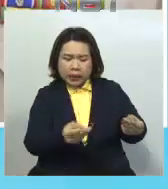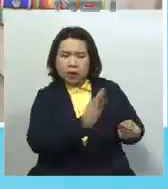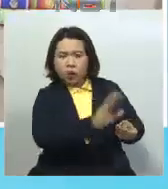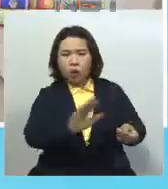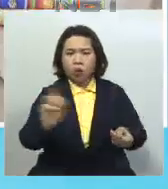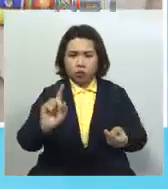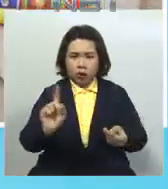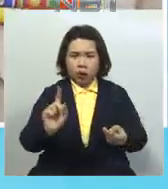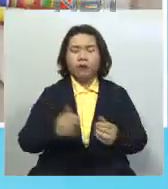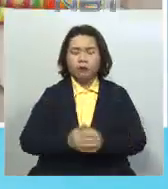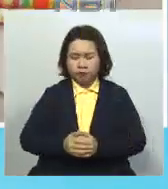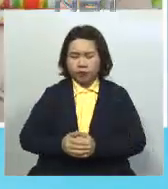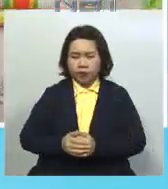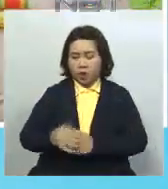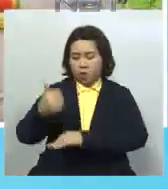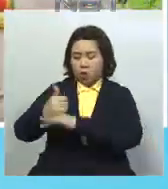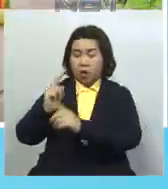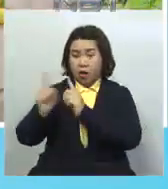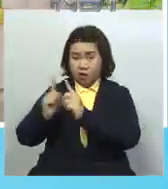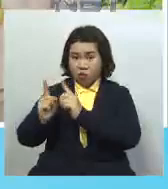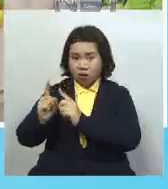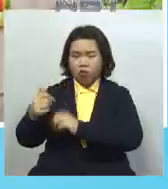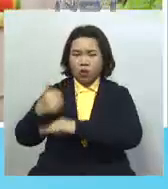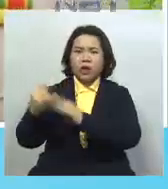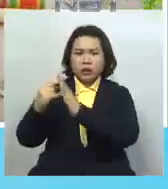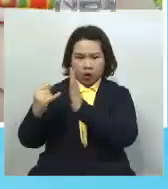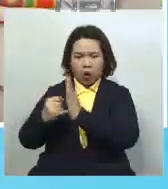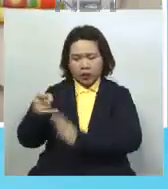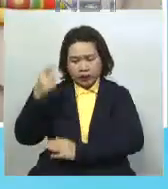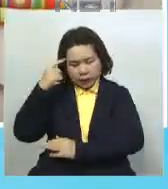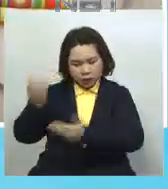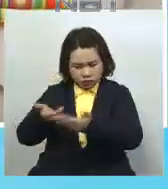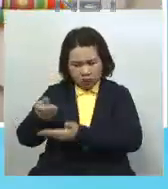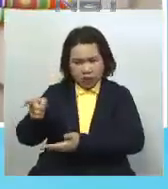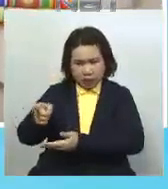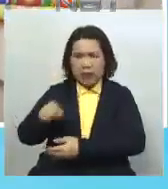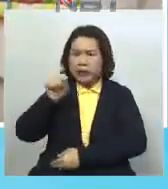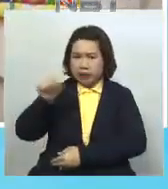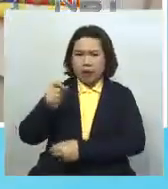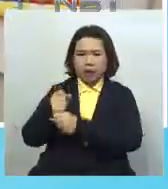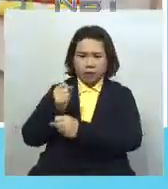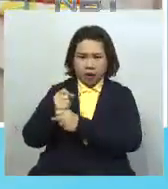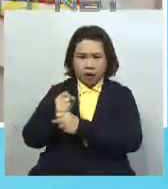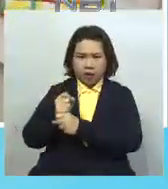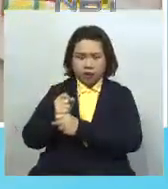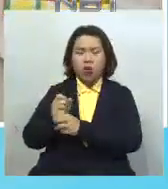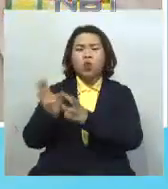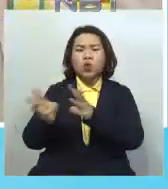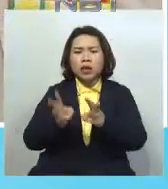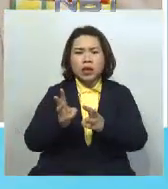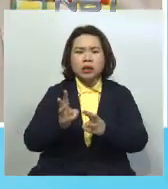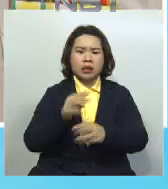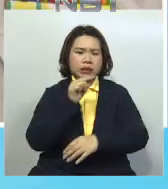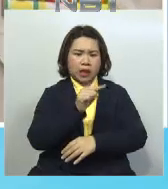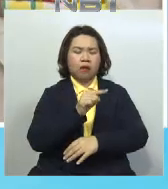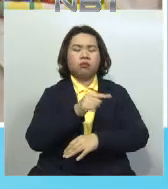ก็ได้มีการพูดคุยกับผู้ว่าราชการจังหวัดเชียงใหม่ว่าท่านต้องไปหามาตรการทำยังไงแล้วแต่ให้กำนันผู้ใหญ่บ้านเนี่ย